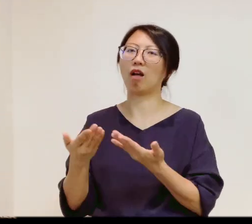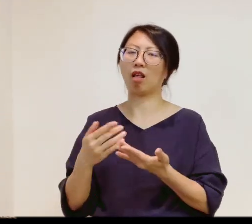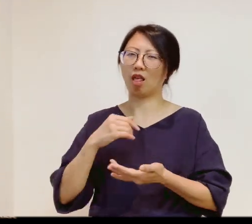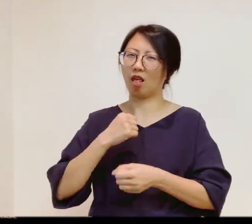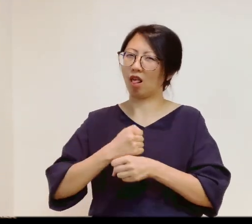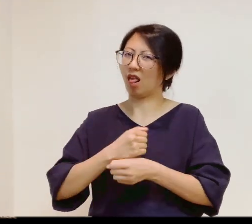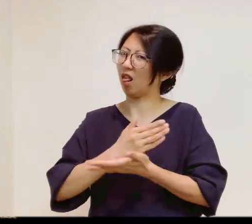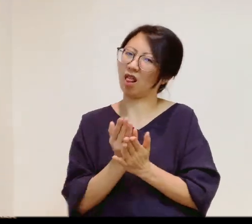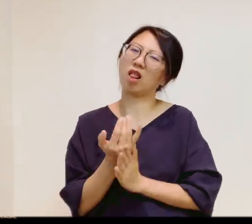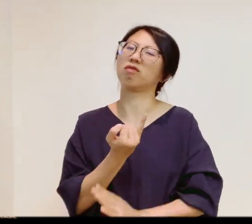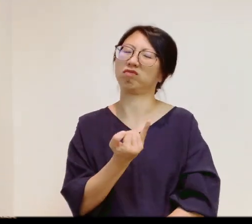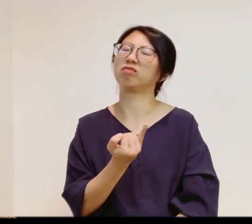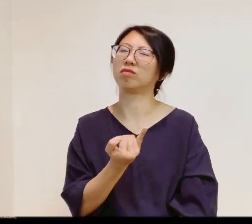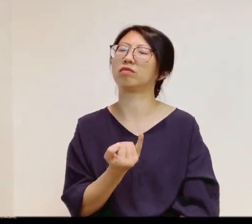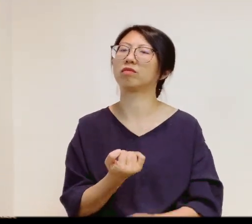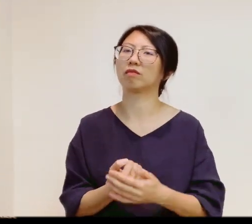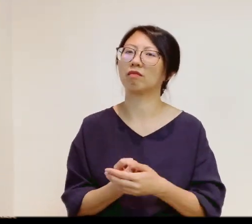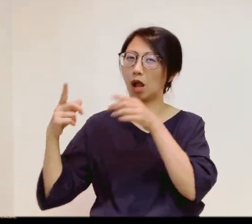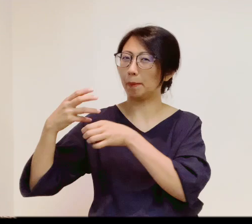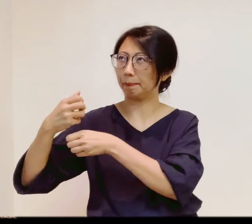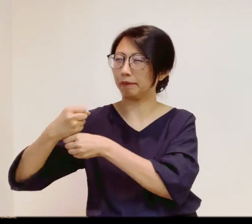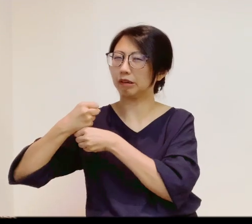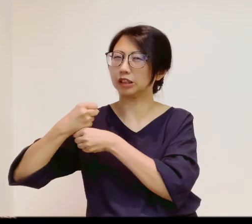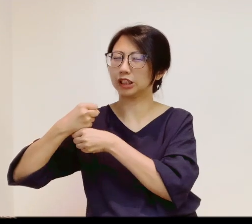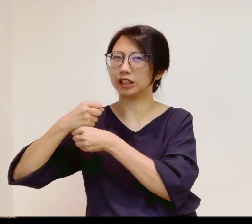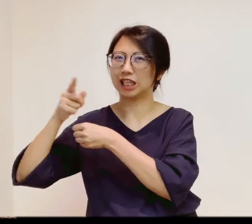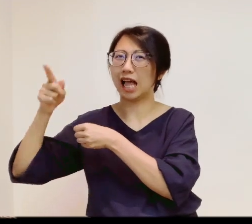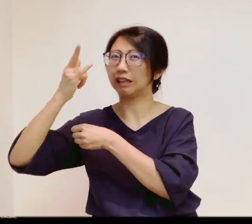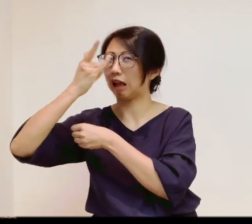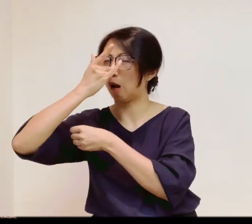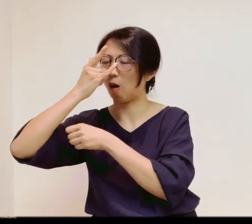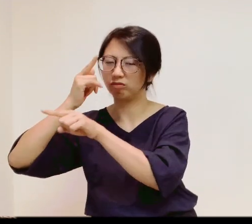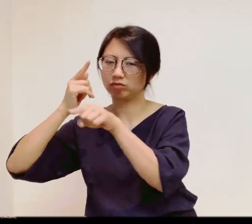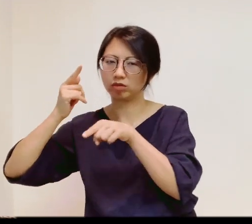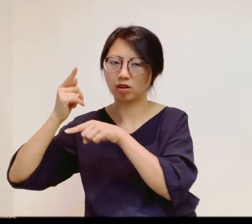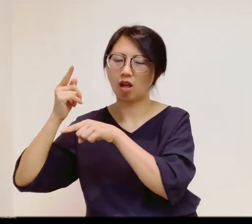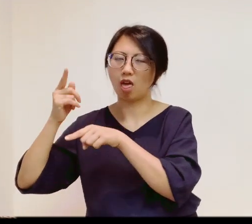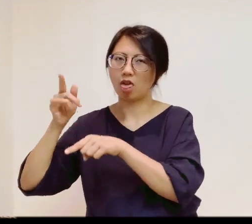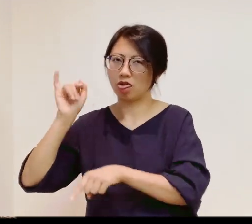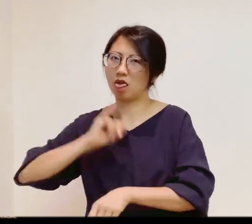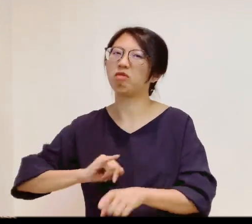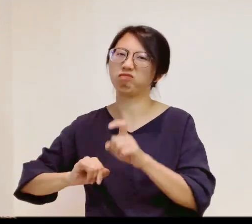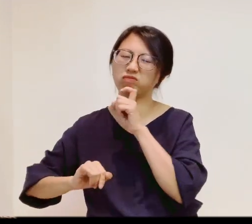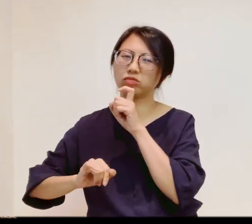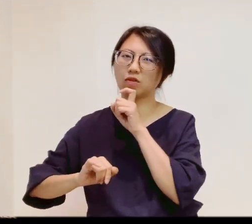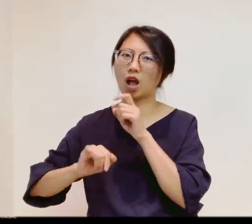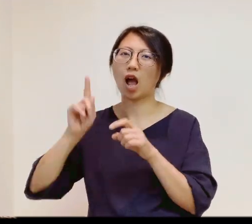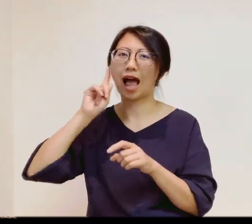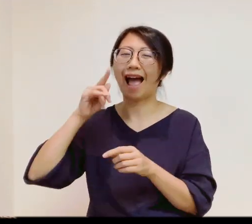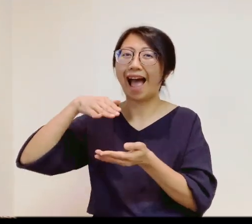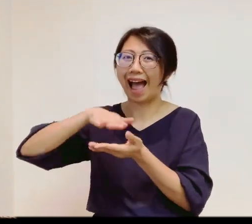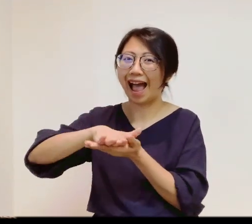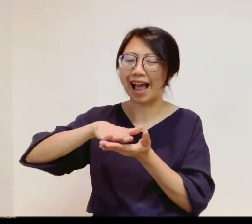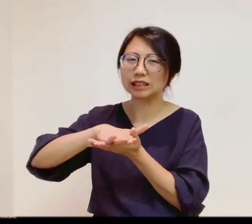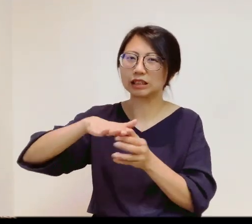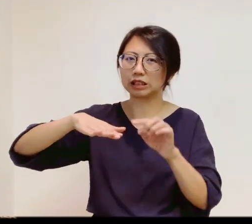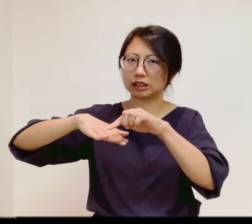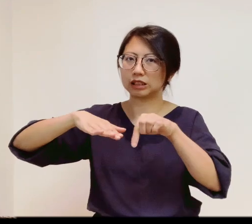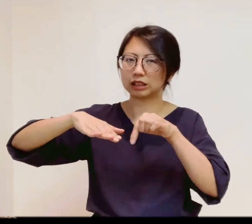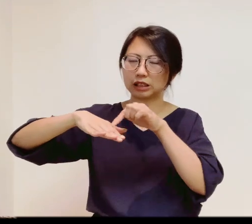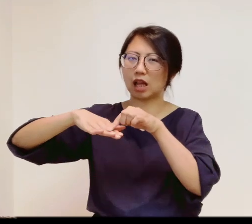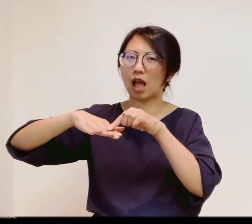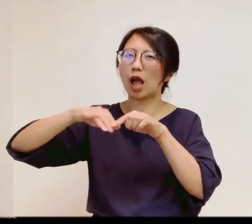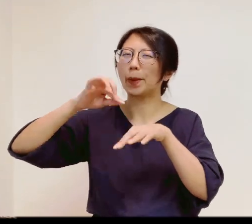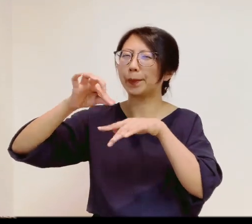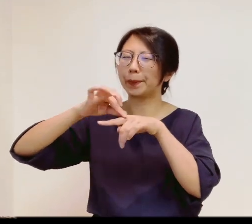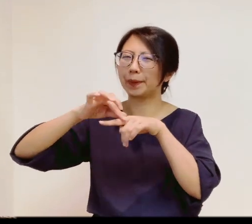佢又都見到啲德國士兵就好可惡嘅，佢哋啲 boot 咧全部前頭都有個金屬嘅，咁佢哋得閒無事咧就會欺凌呢啲